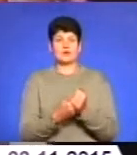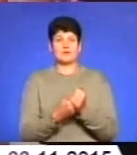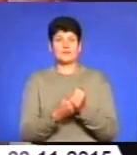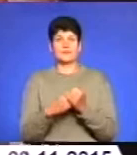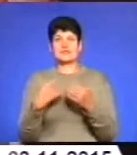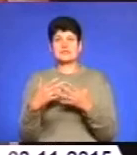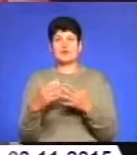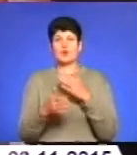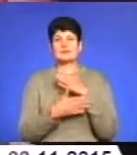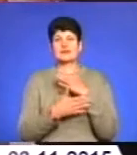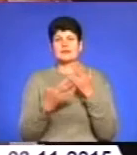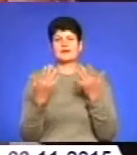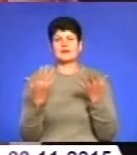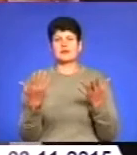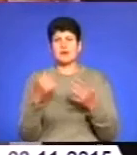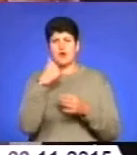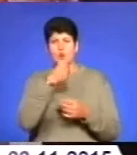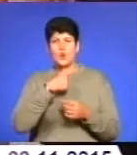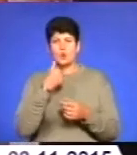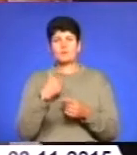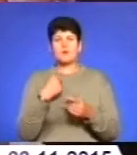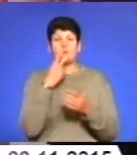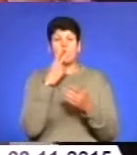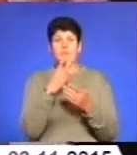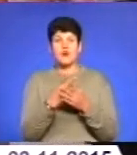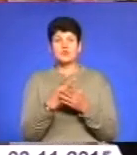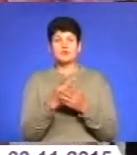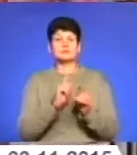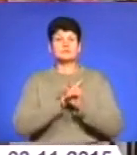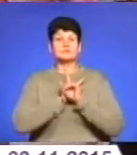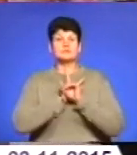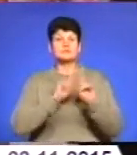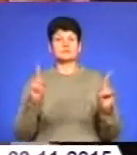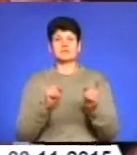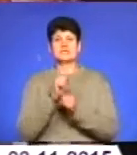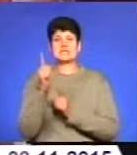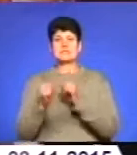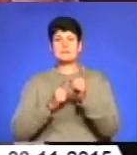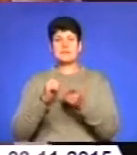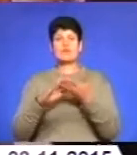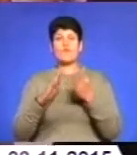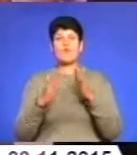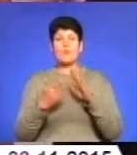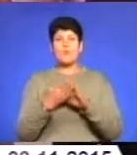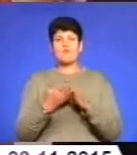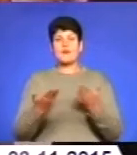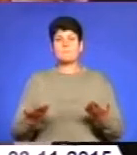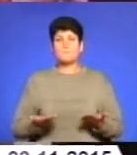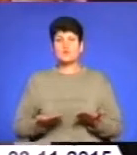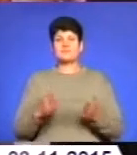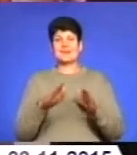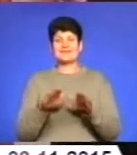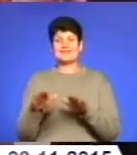останніх декілька років ми побачили разючі зміни як в умовах проживання